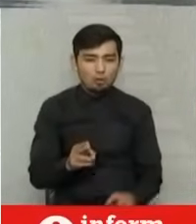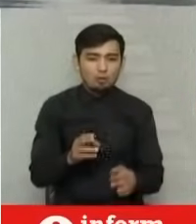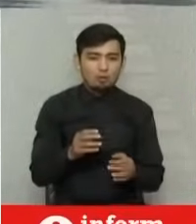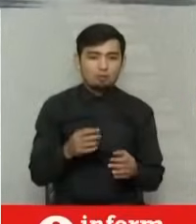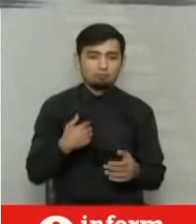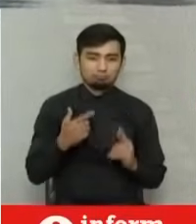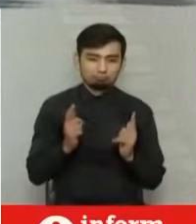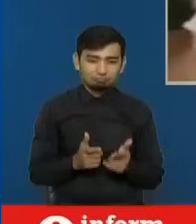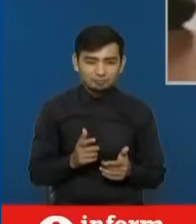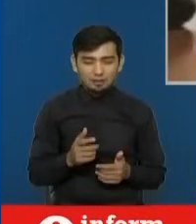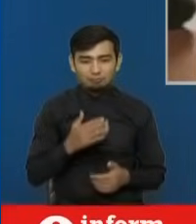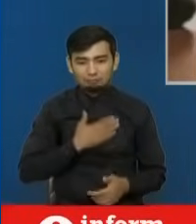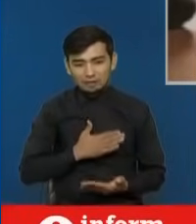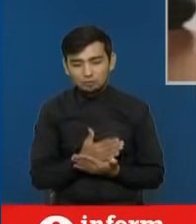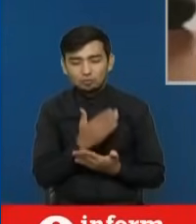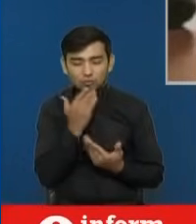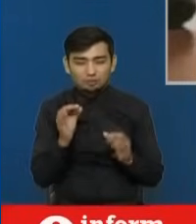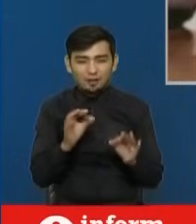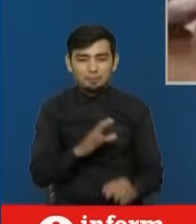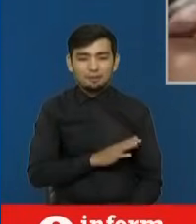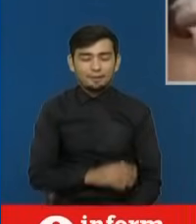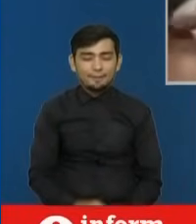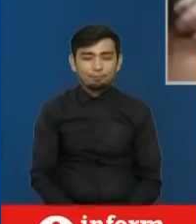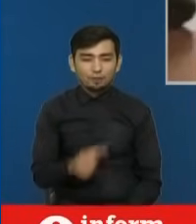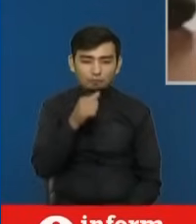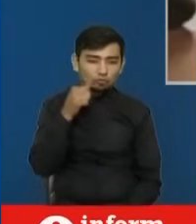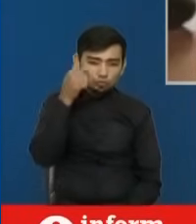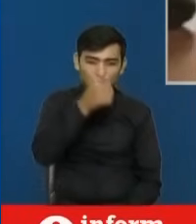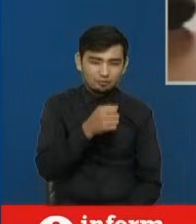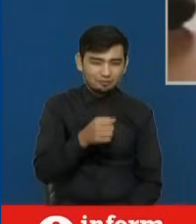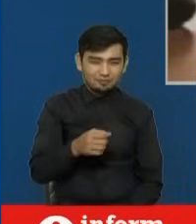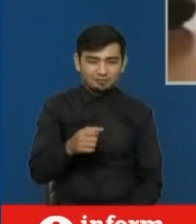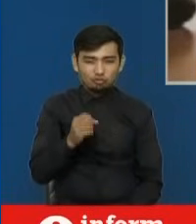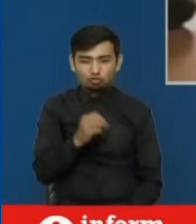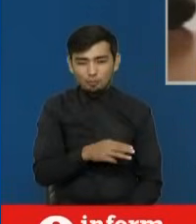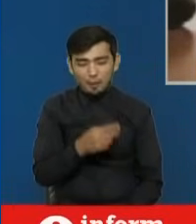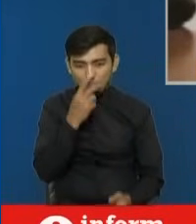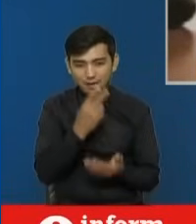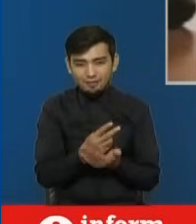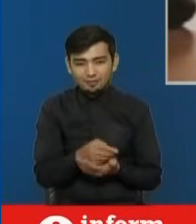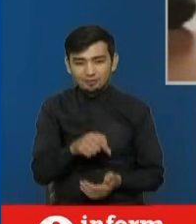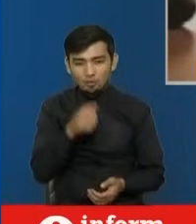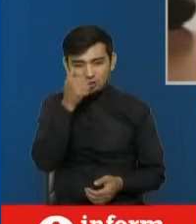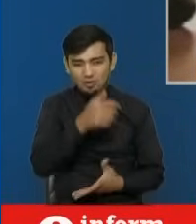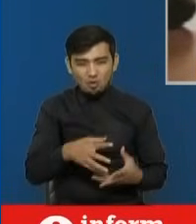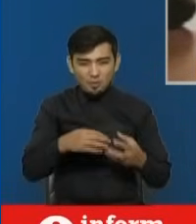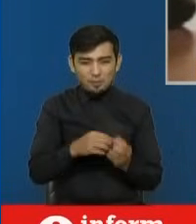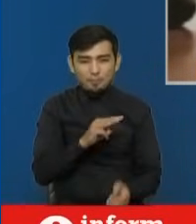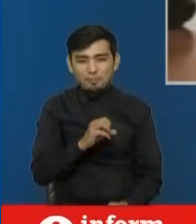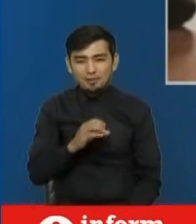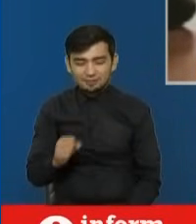недовольны граждане чес вопросов прошлого года двадцать третьего года показали что основная масса это